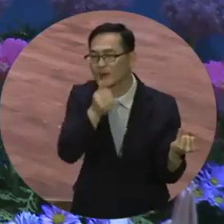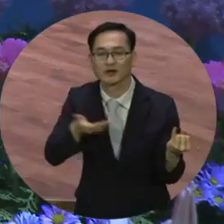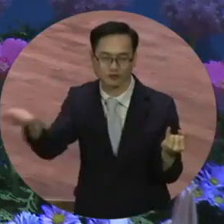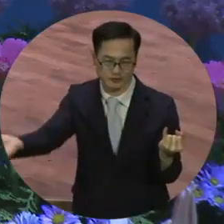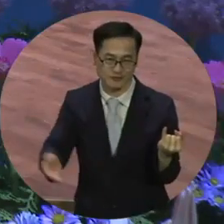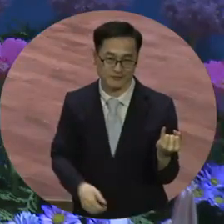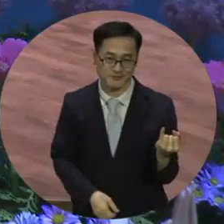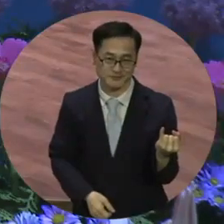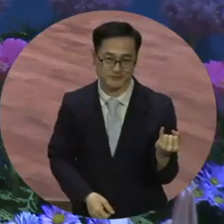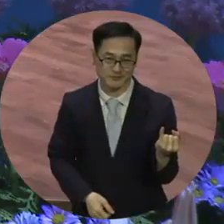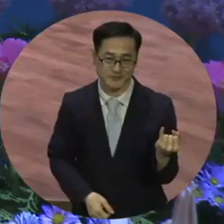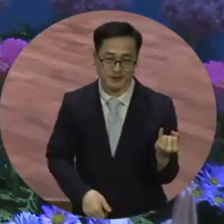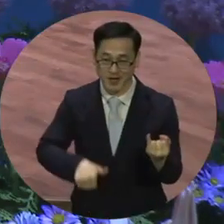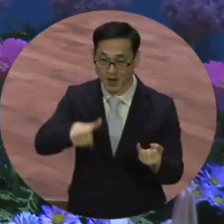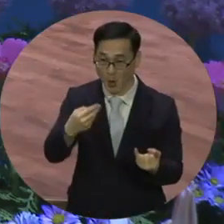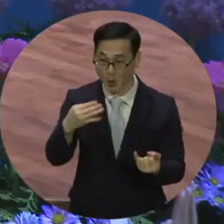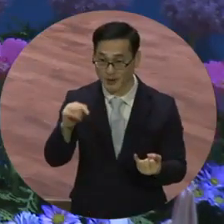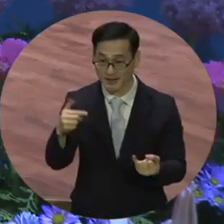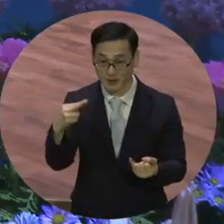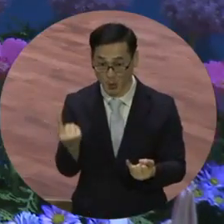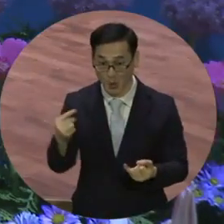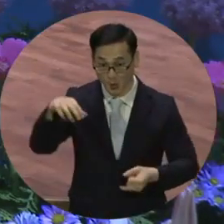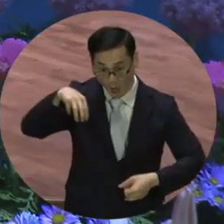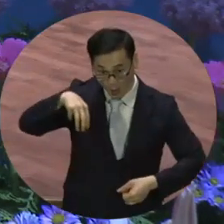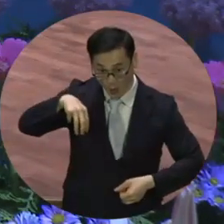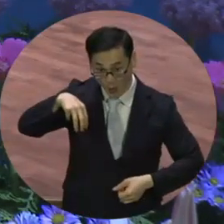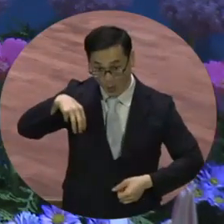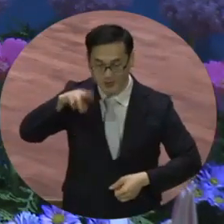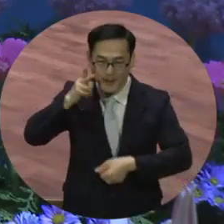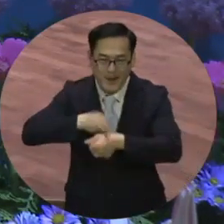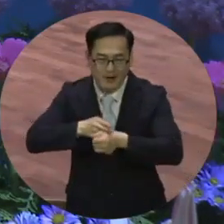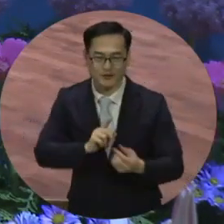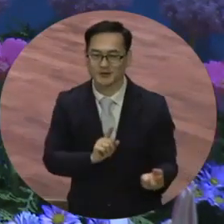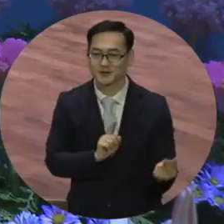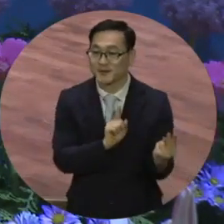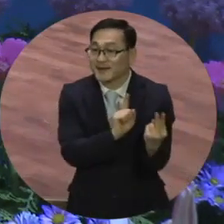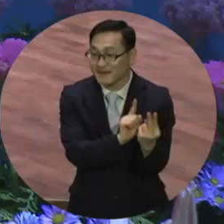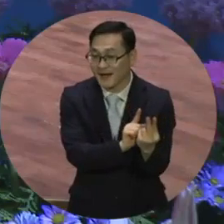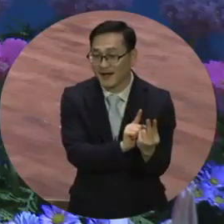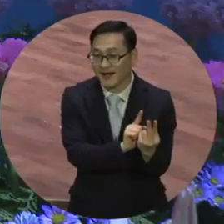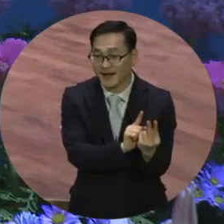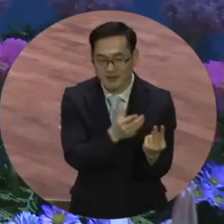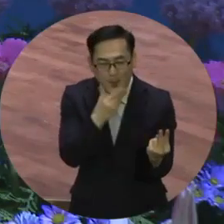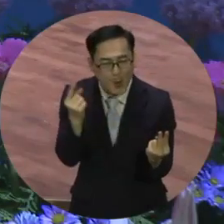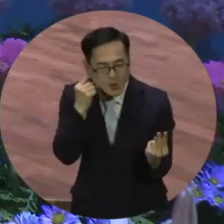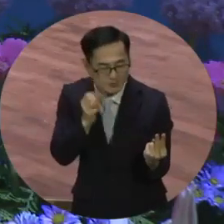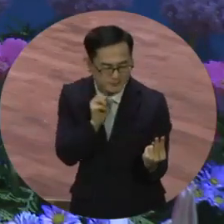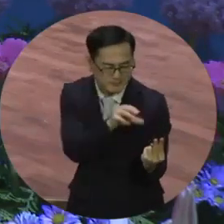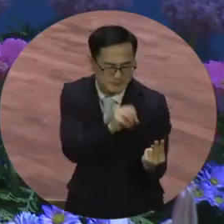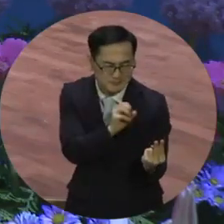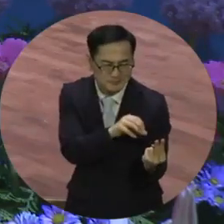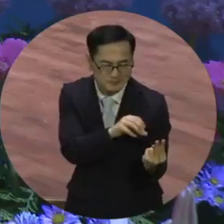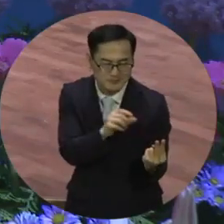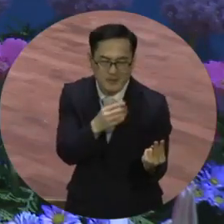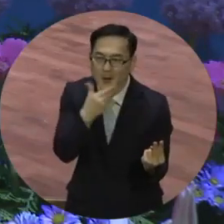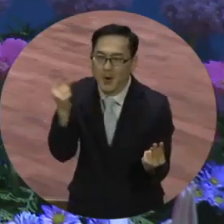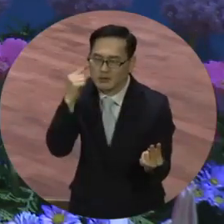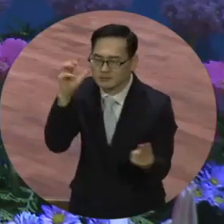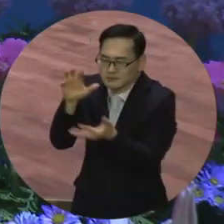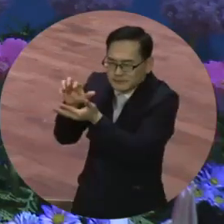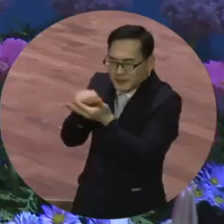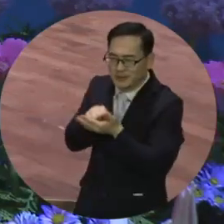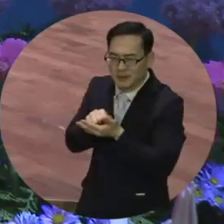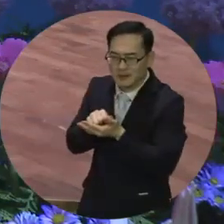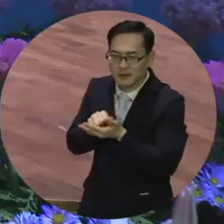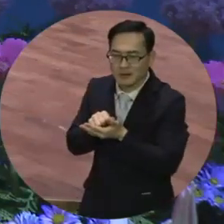있습니다. 고린도에서 사도 바울을 만나서 이 복음을 듣게 됩니다. 인생의